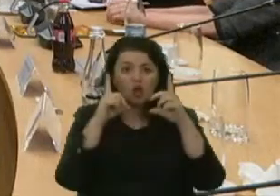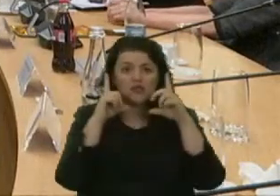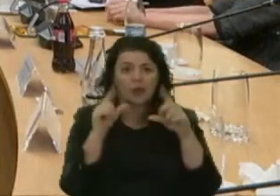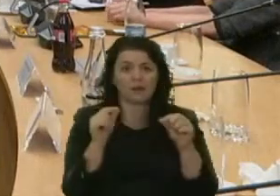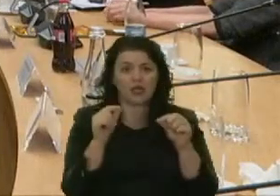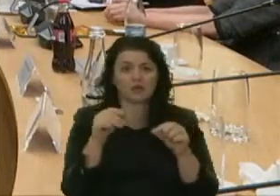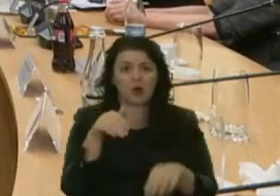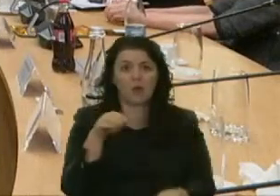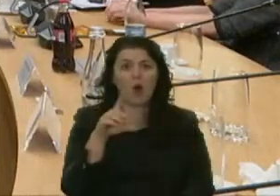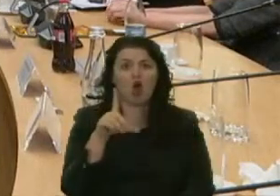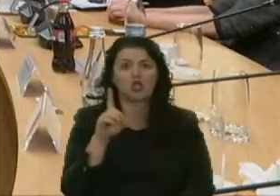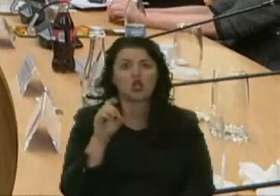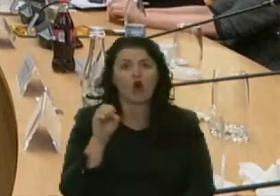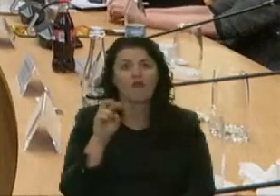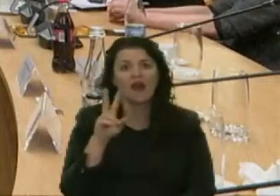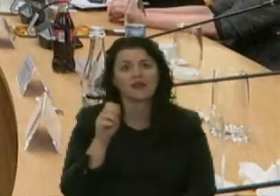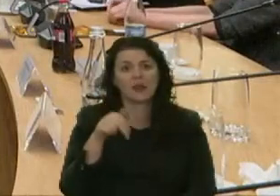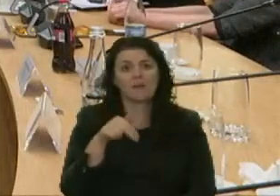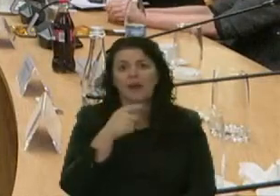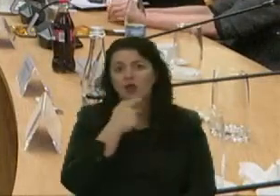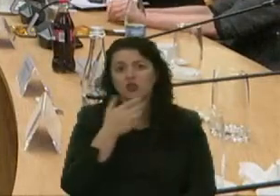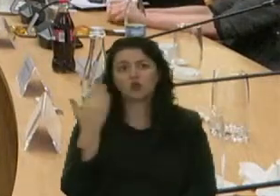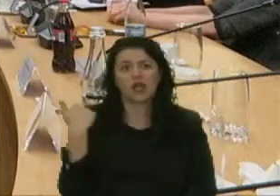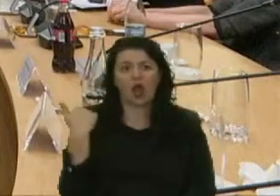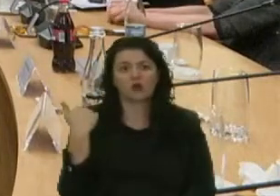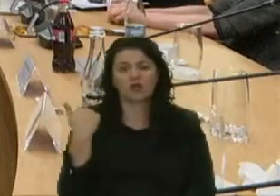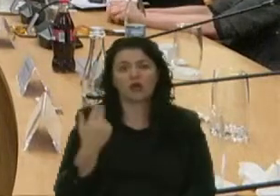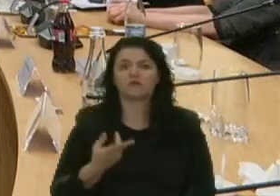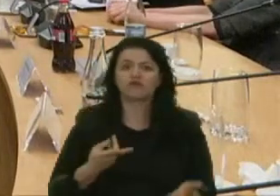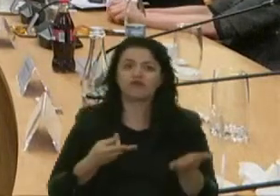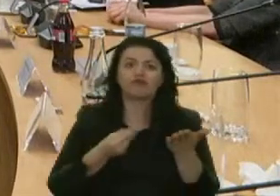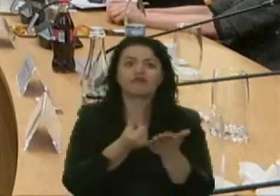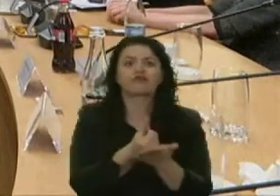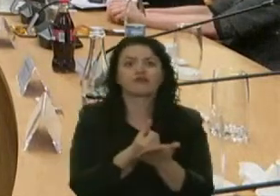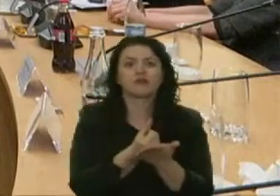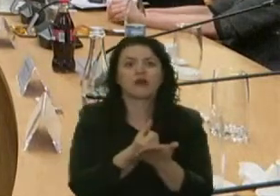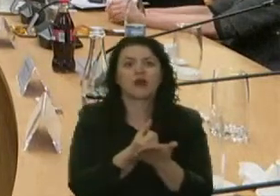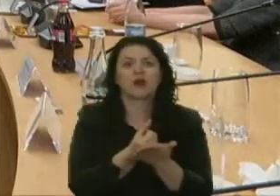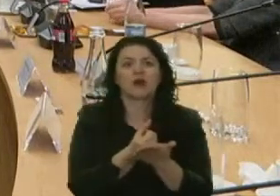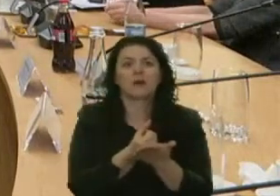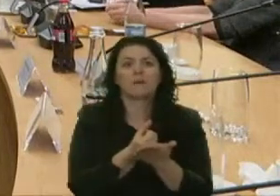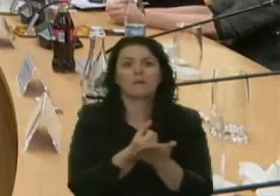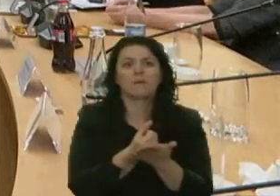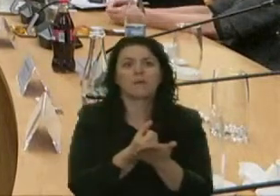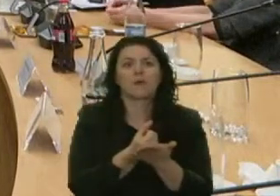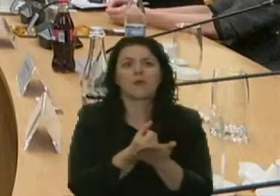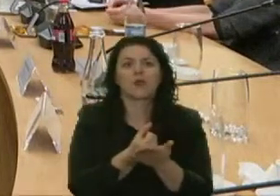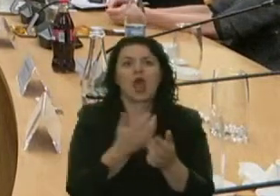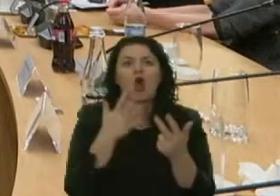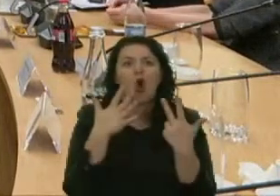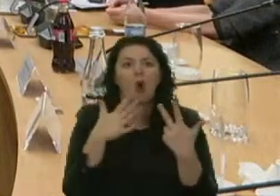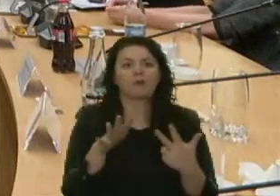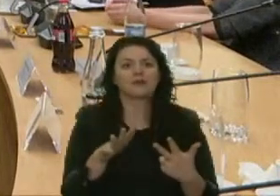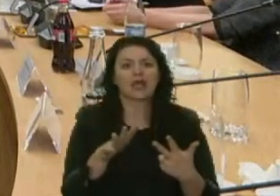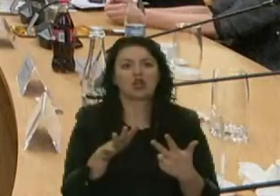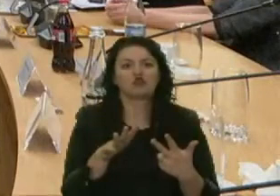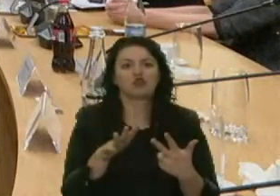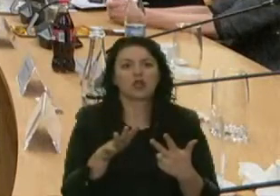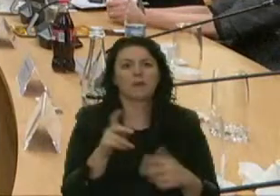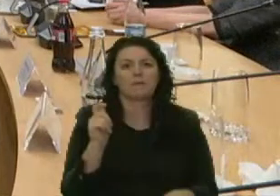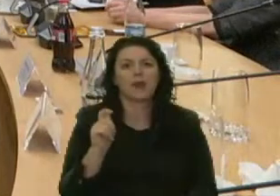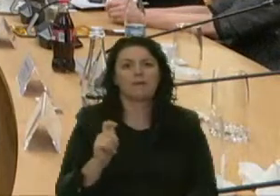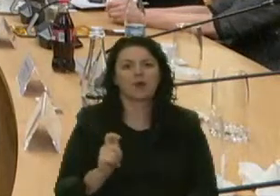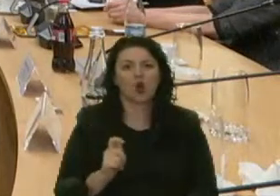Moldovan pe anul trecut s au alocat s a alocat un număr de 80 de să zic